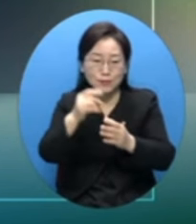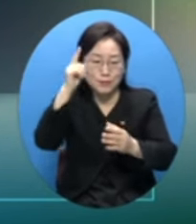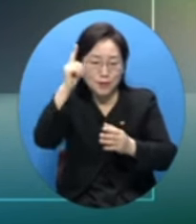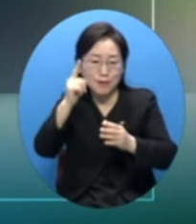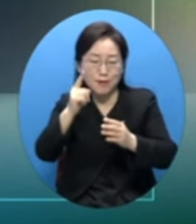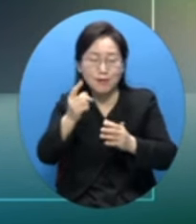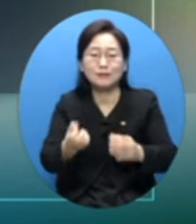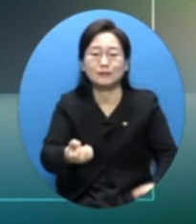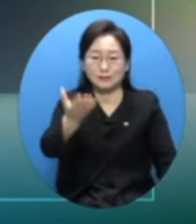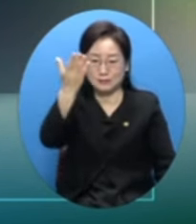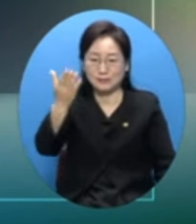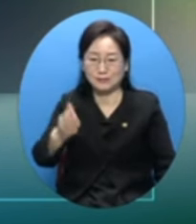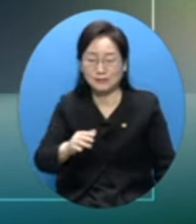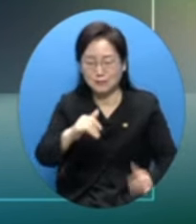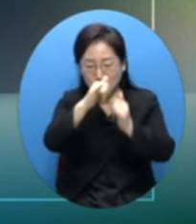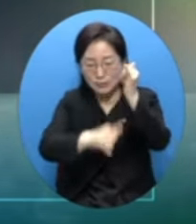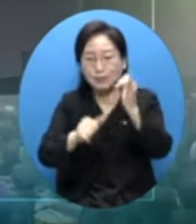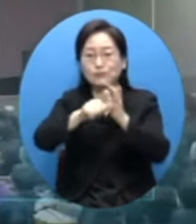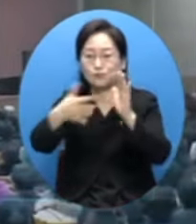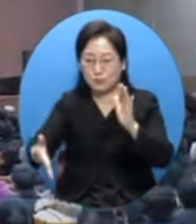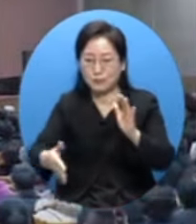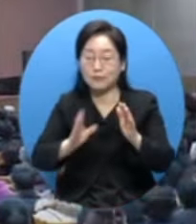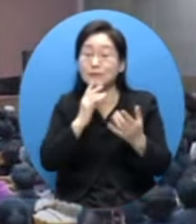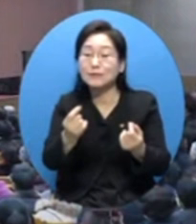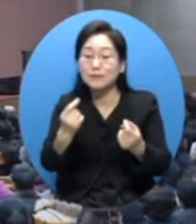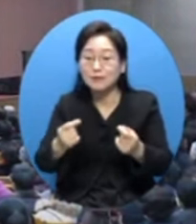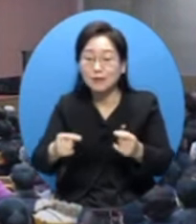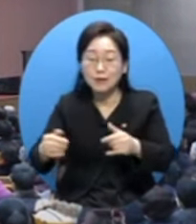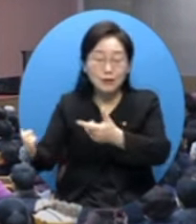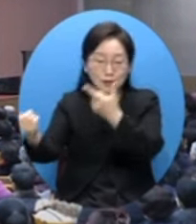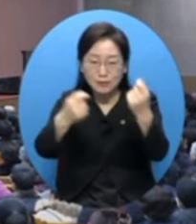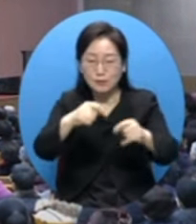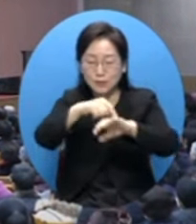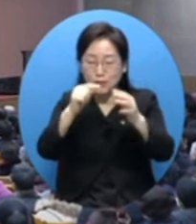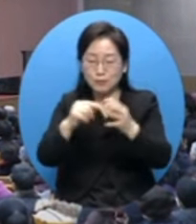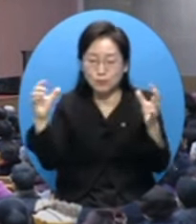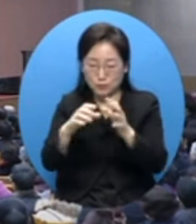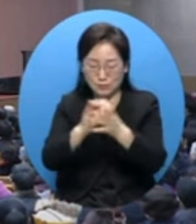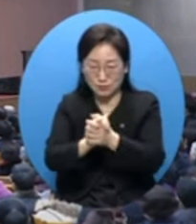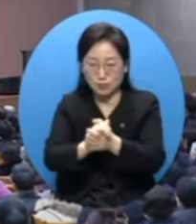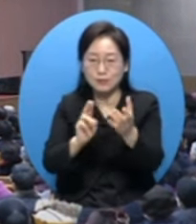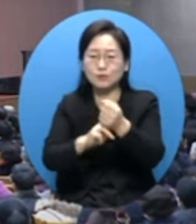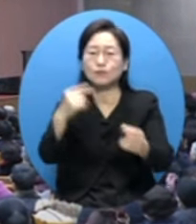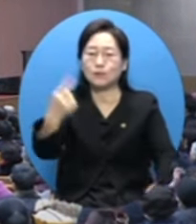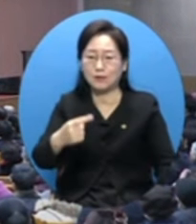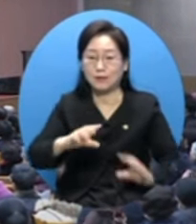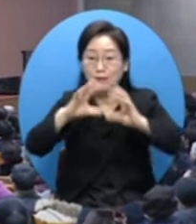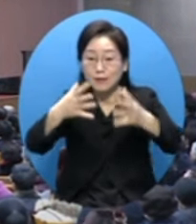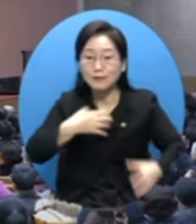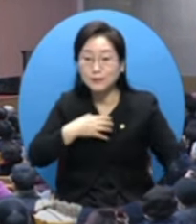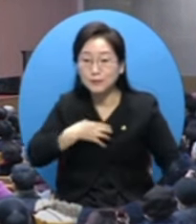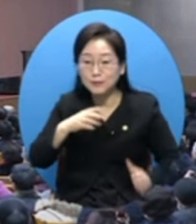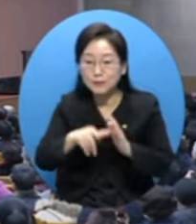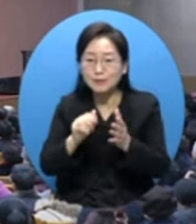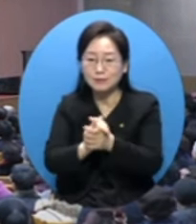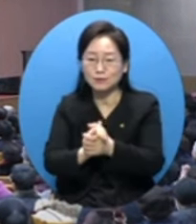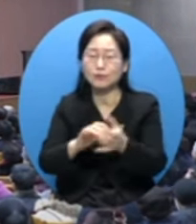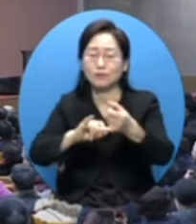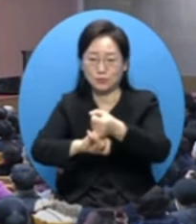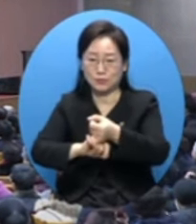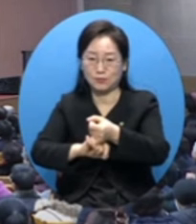역사적인 사건입니다. 그렇습니다. 우리 모두가 함께 기도할 때 기적은 일어나는 것입니다. 나라가 위기에 닿을 때 우리는 기도해야 되는